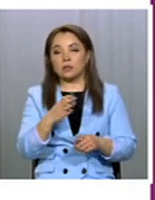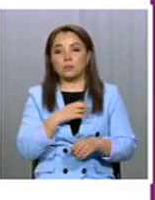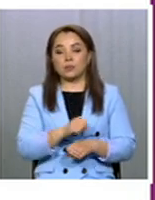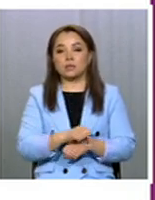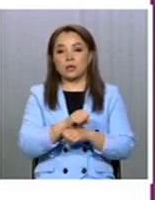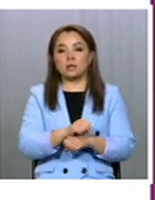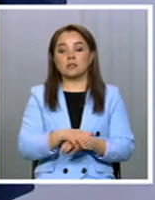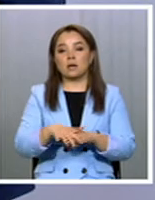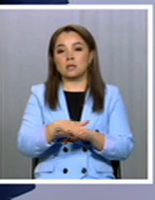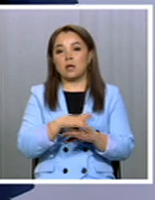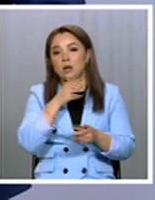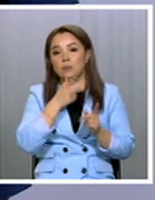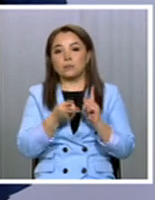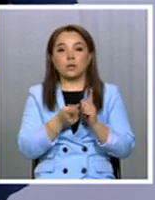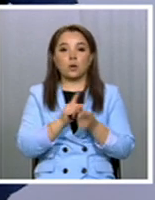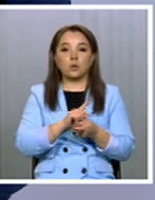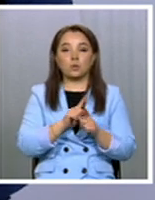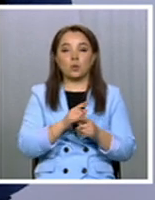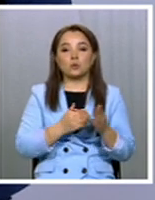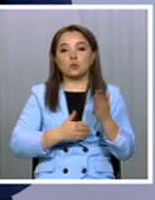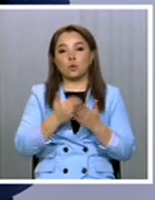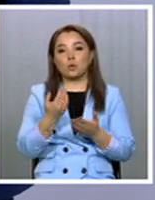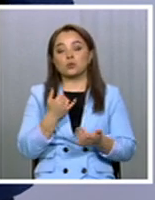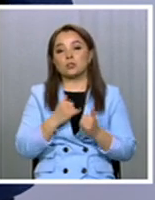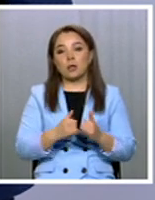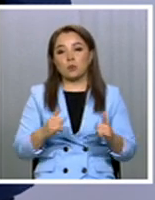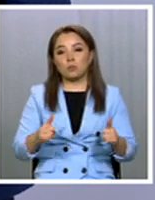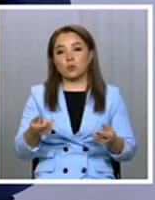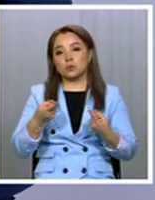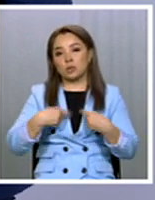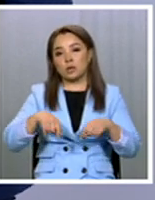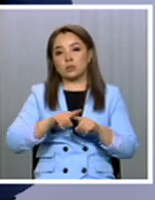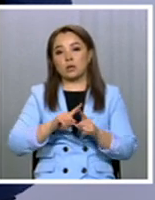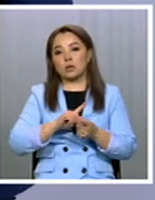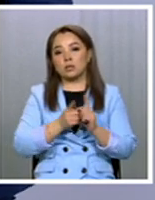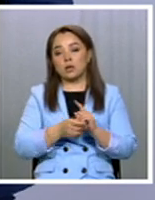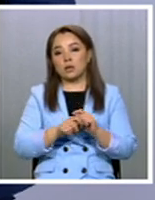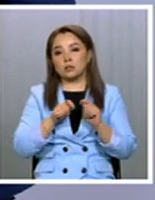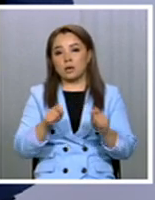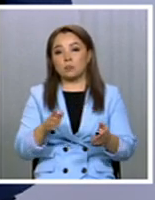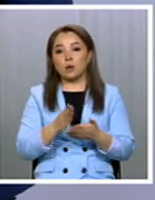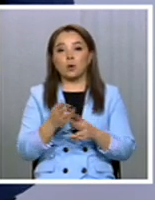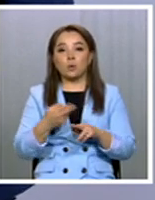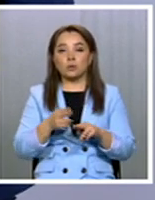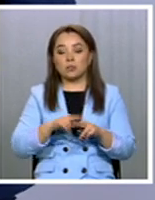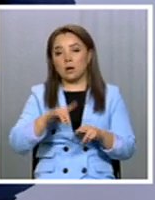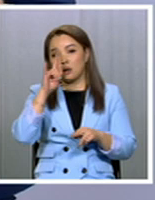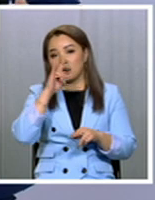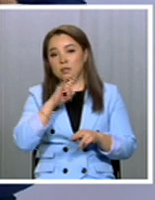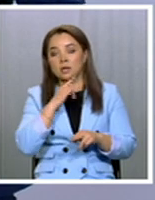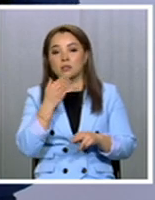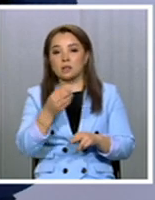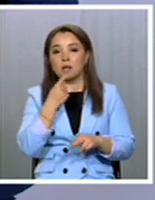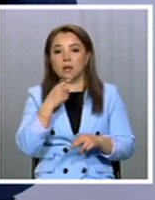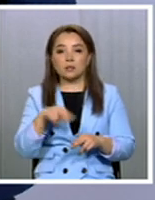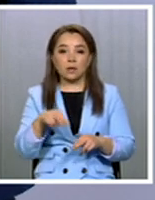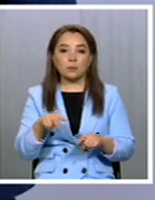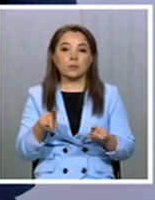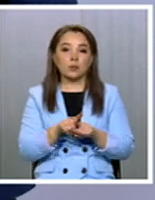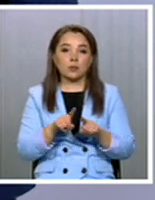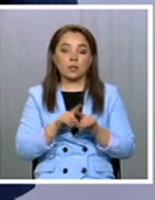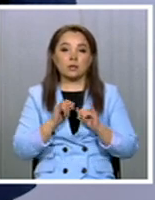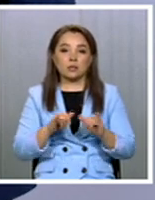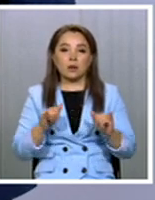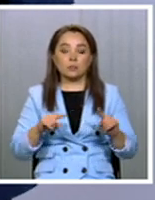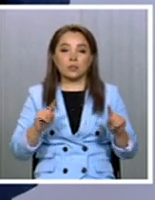аралындағы уақытта өзінің жоғарғы даму шегіне жетті. Осы кезінде қазақ әдебиетінің даму шарықтау